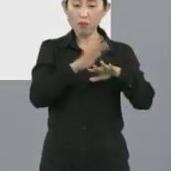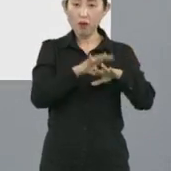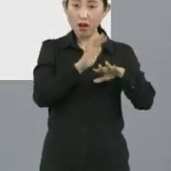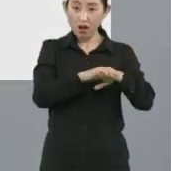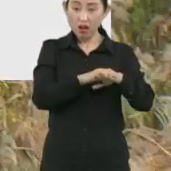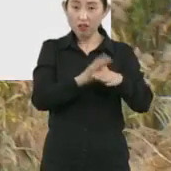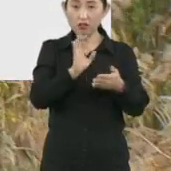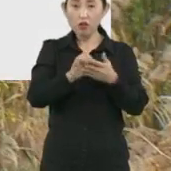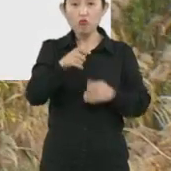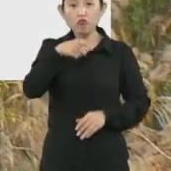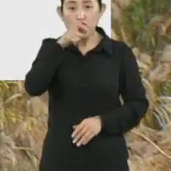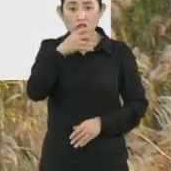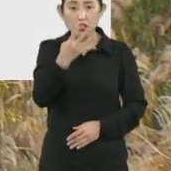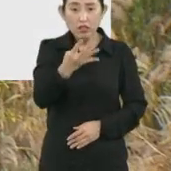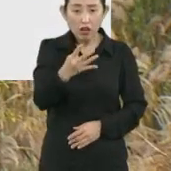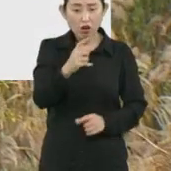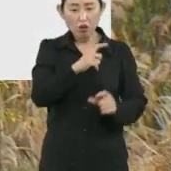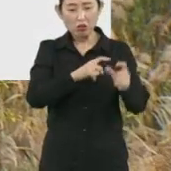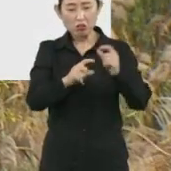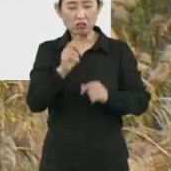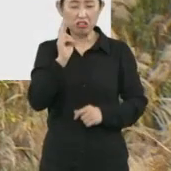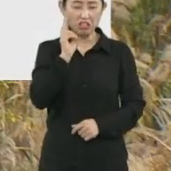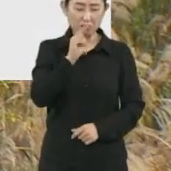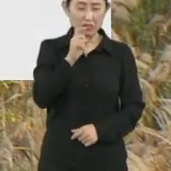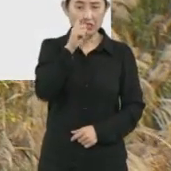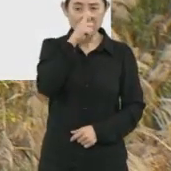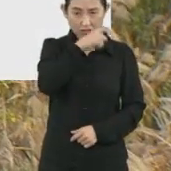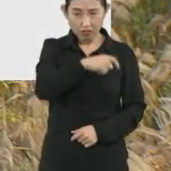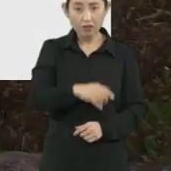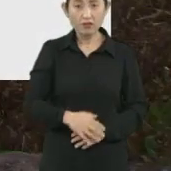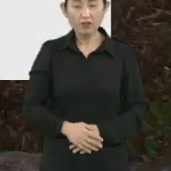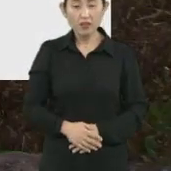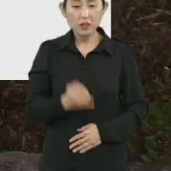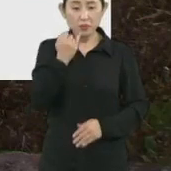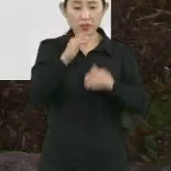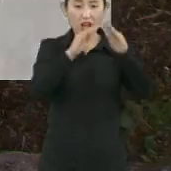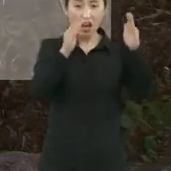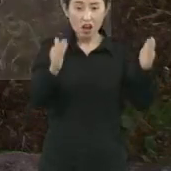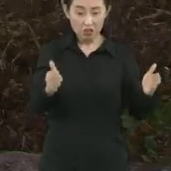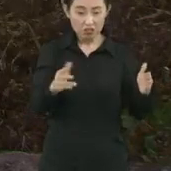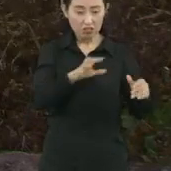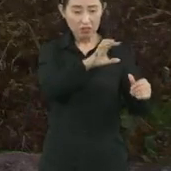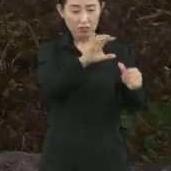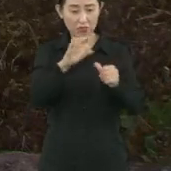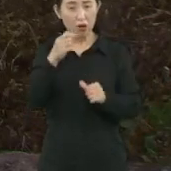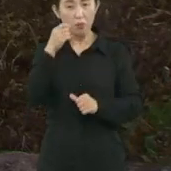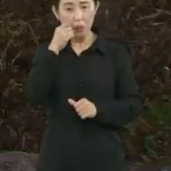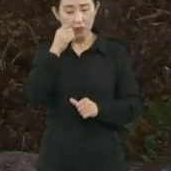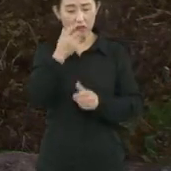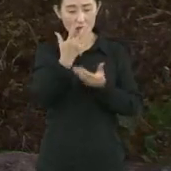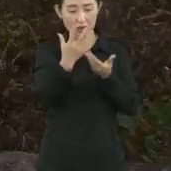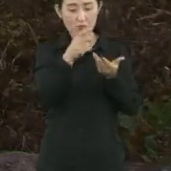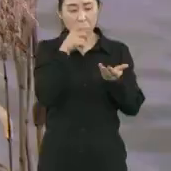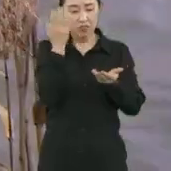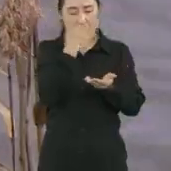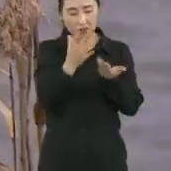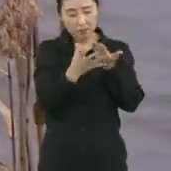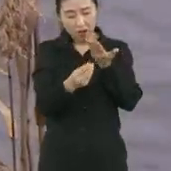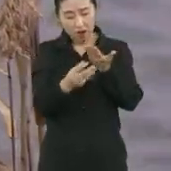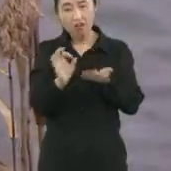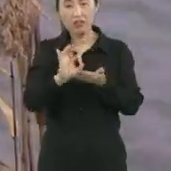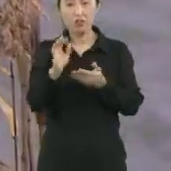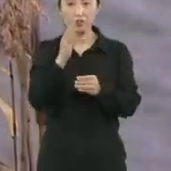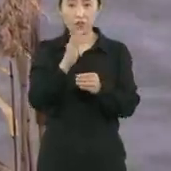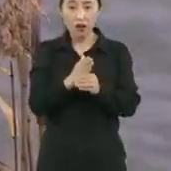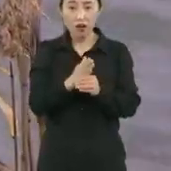넘긴 상황이라서 하우스에도 정화시설을 거쳐 공급하고 있습니다. 그러다 보니 그 많던 회기성 어류들은